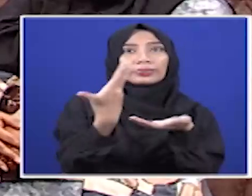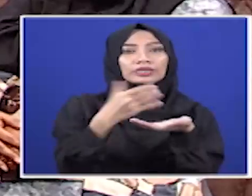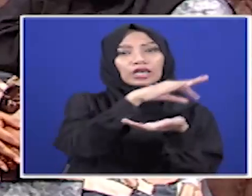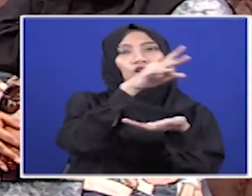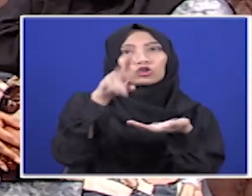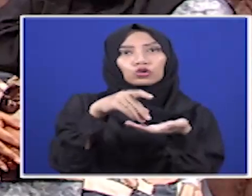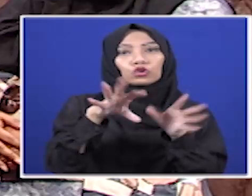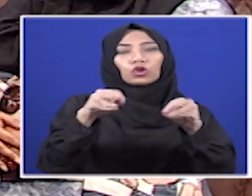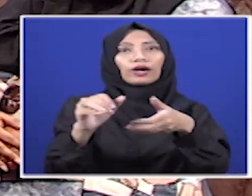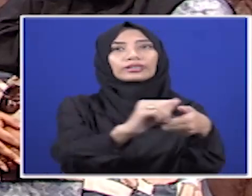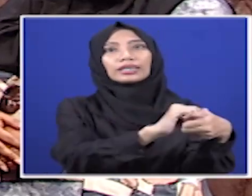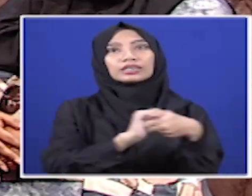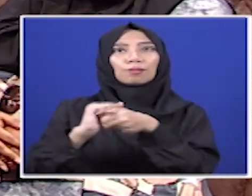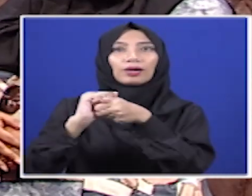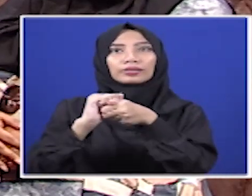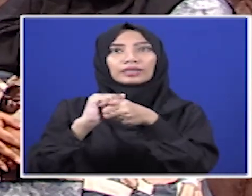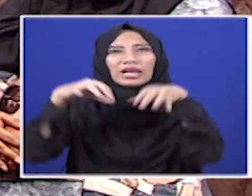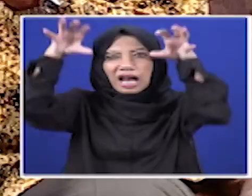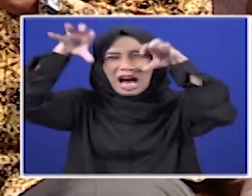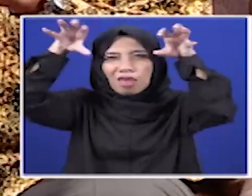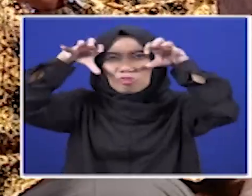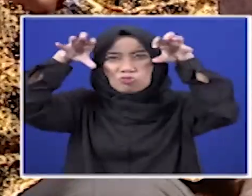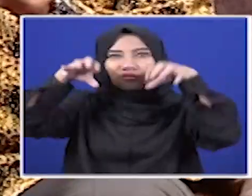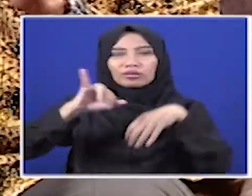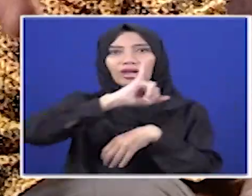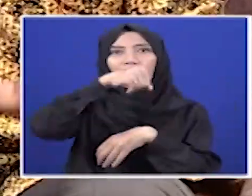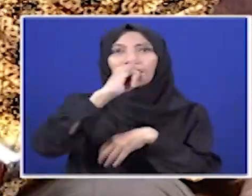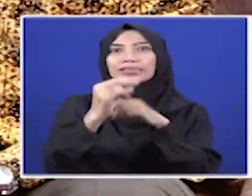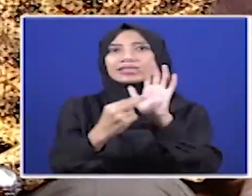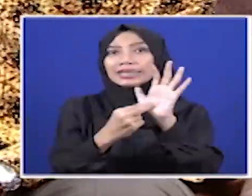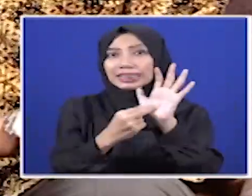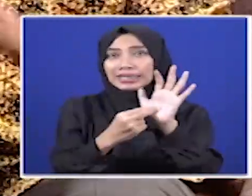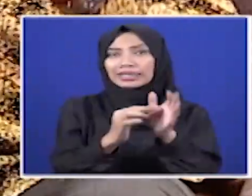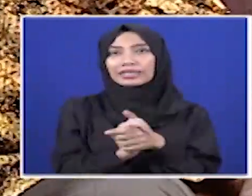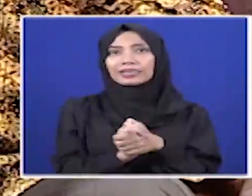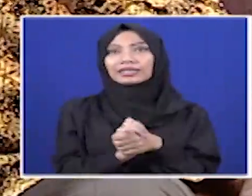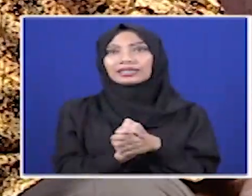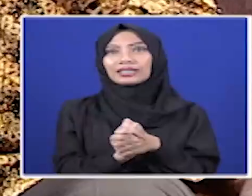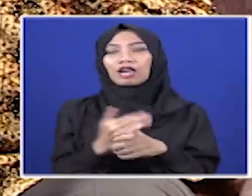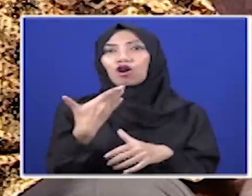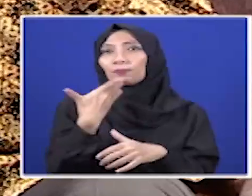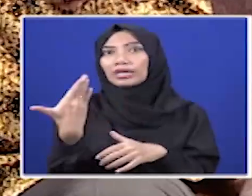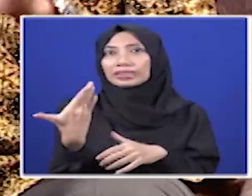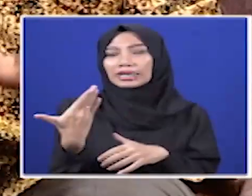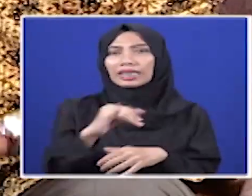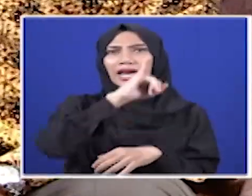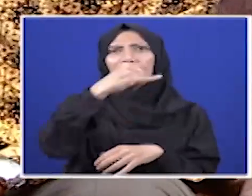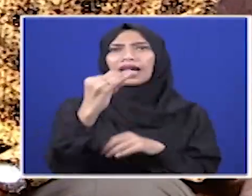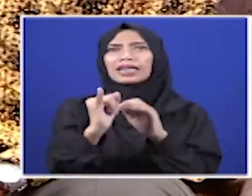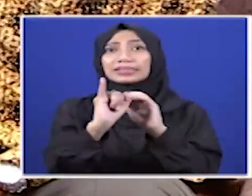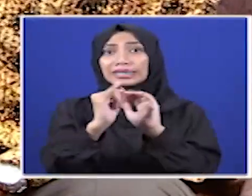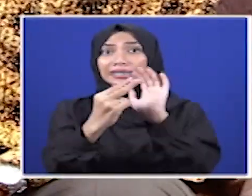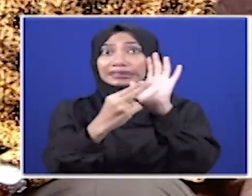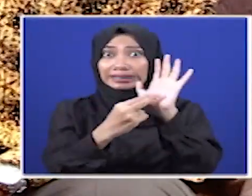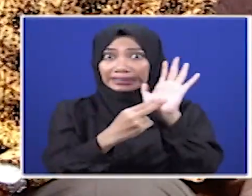jin dengan setan misalkan Maka nanti setan itu yang akan akan memainkan pandangan itu akan akan memainkan pandangan tipu